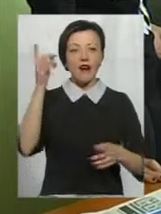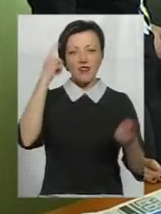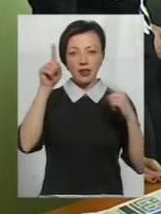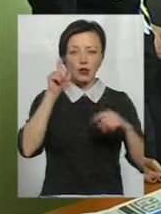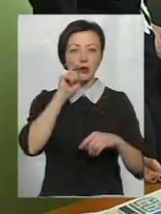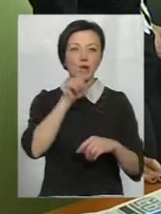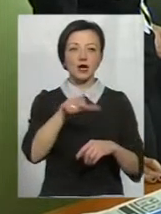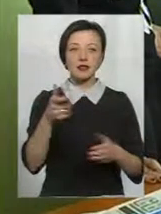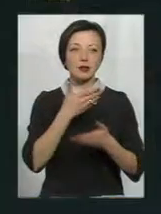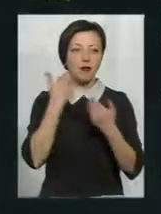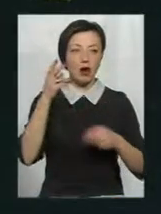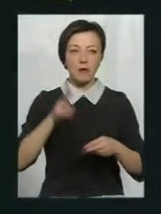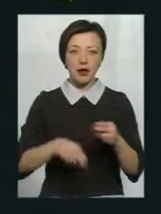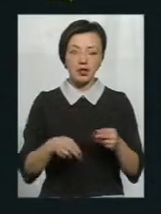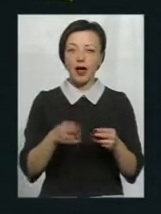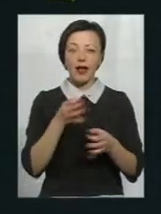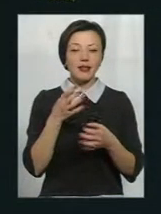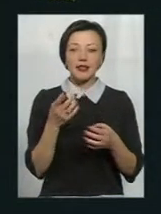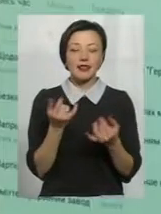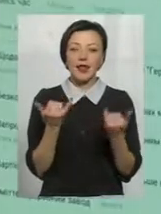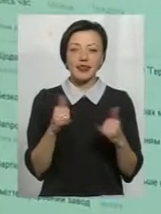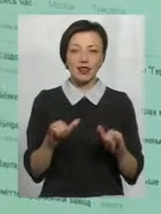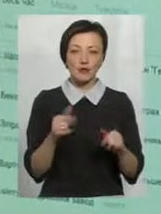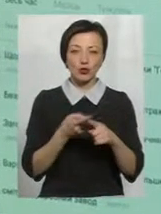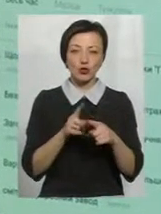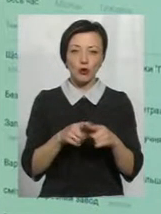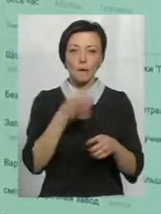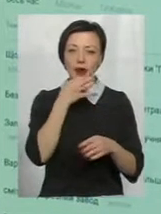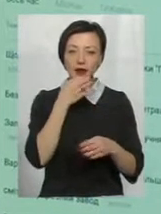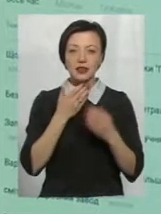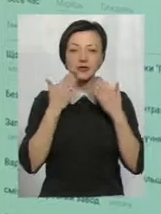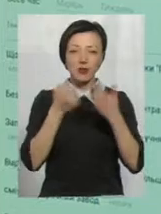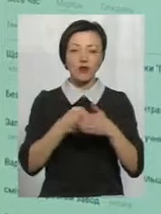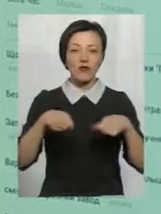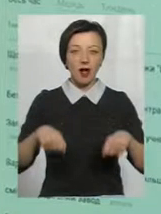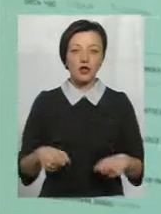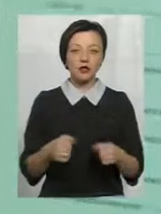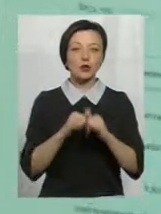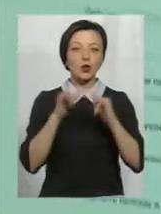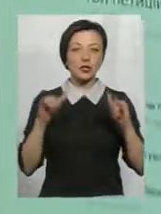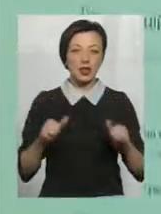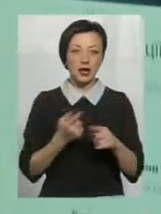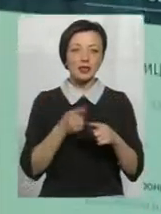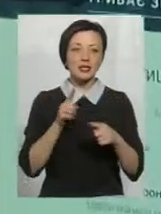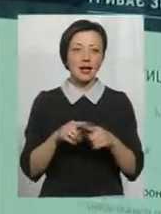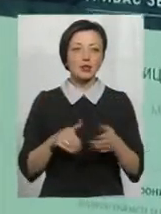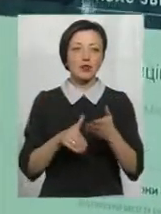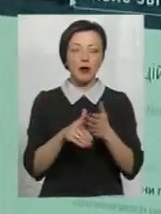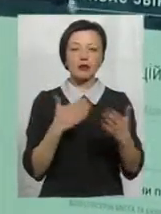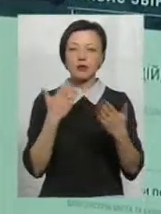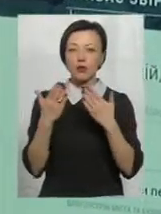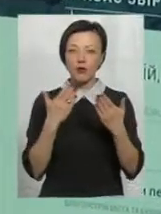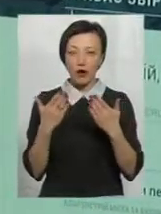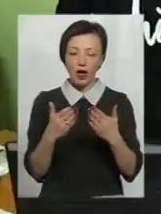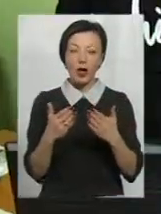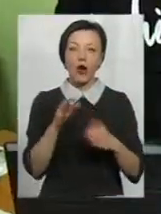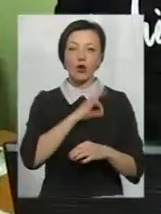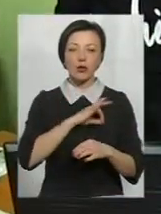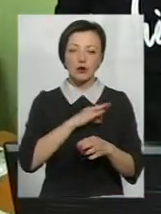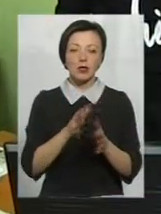меж. Тож не дивно, що армія прихильників такого звернення до влади щодня зростає. І хоча цей інструмент спілкування користується все